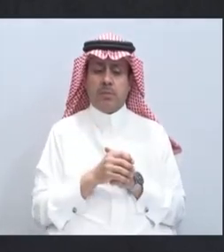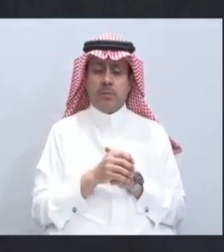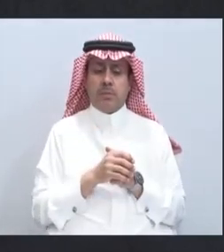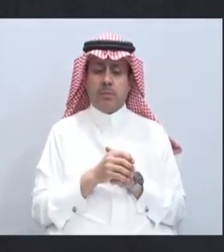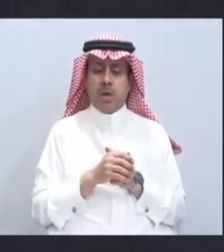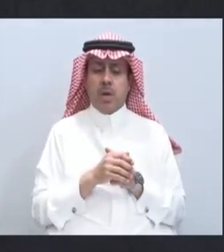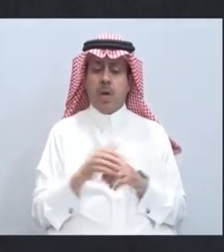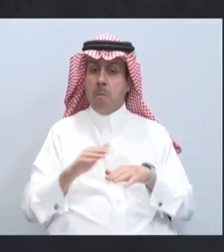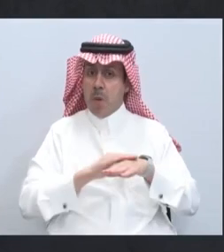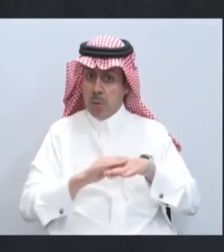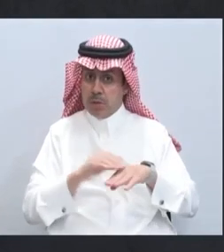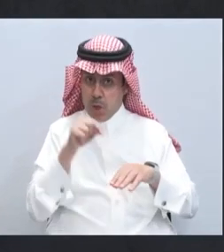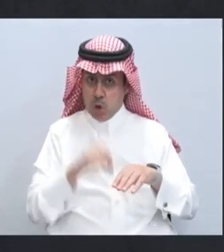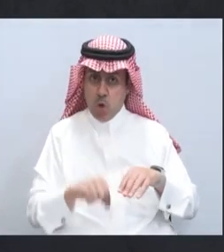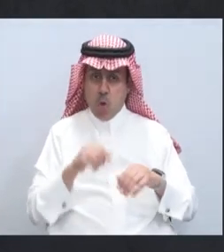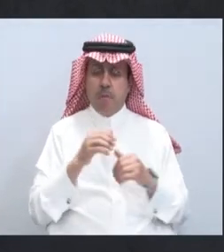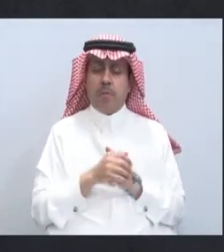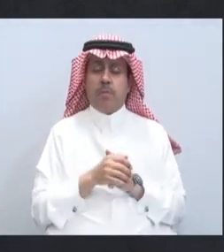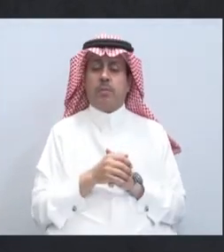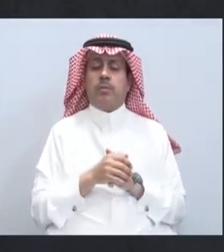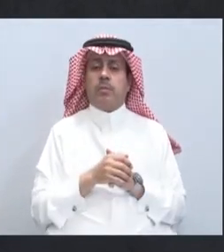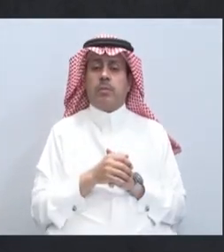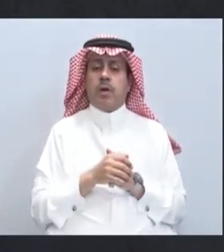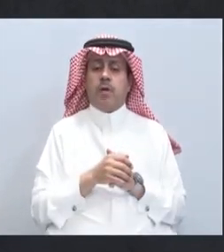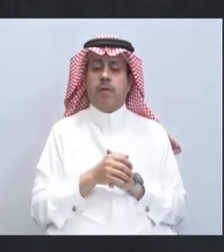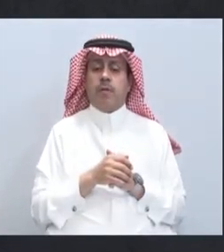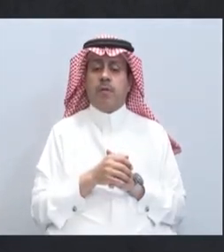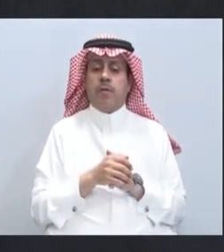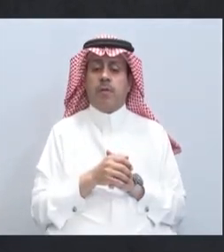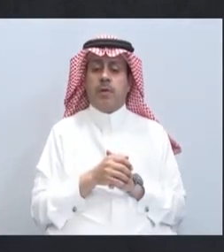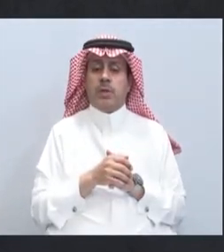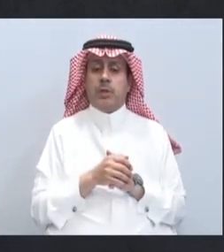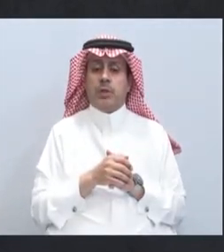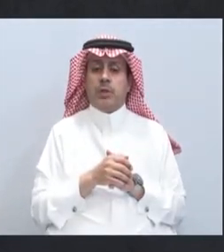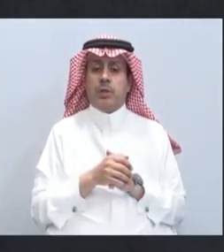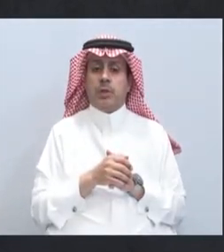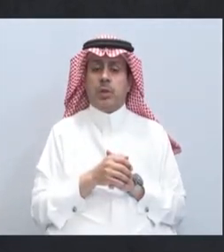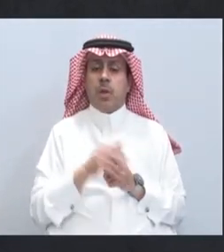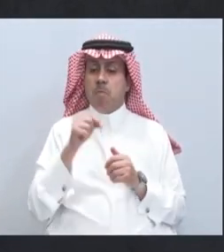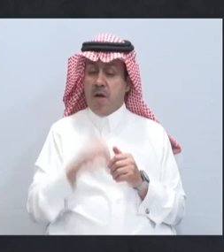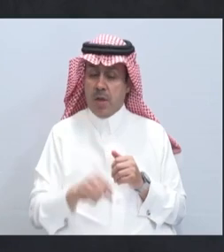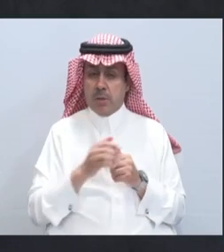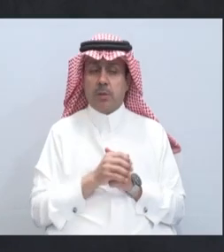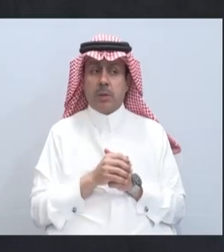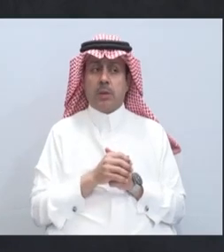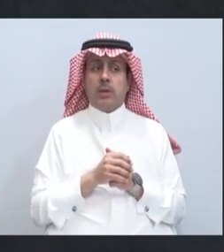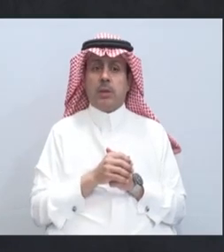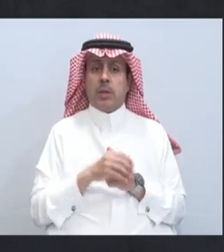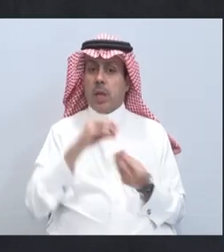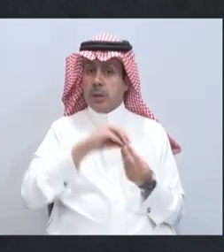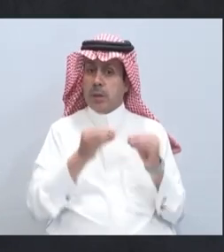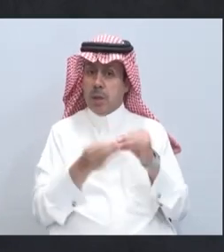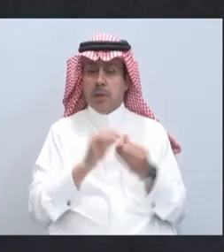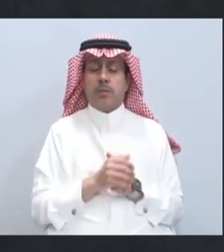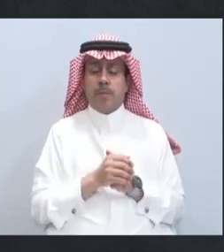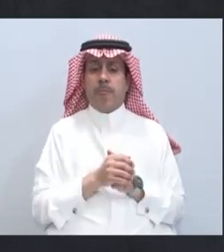نلامسه في عصرنا اليوم في مع وجود هذه التقنيه التي